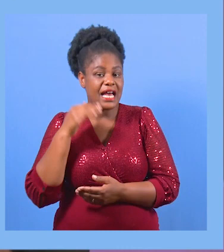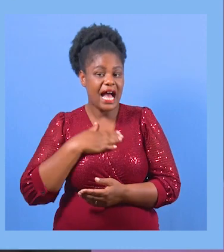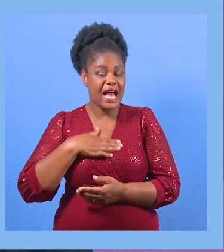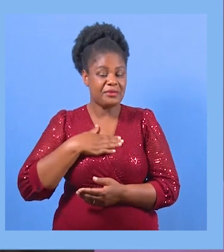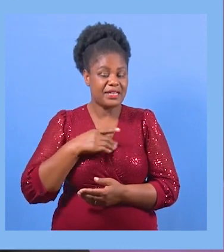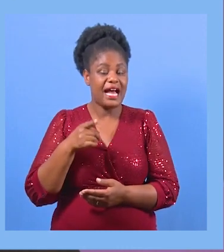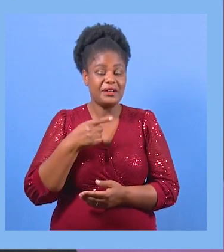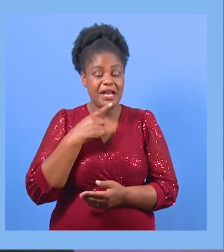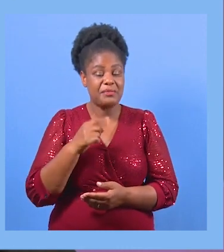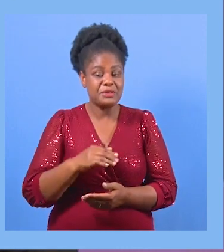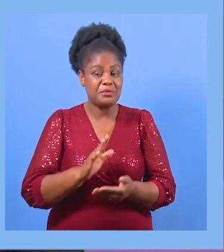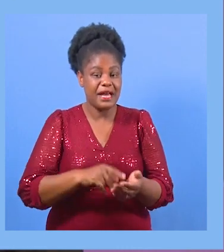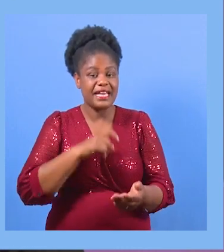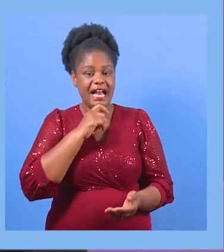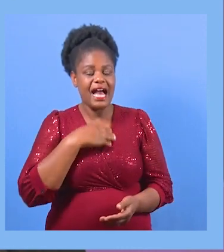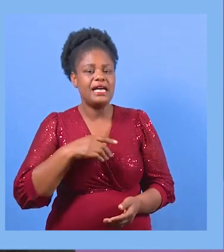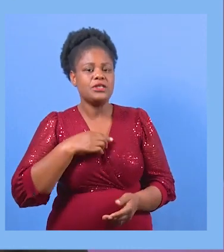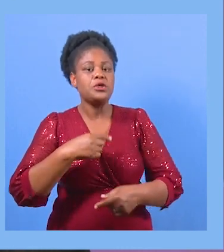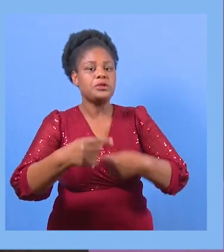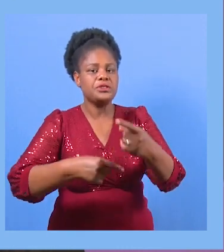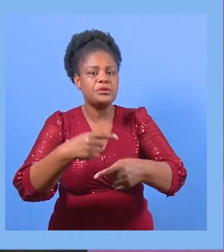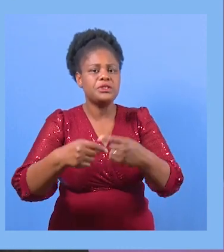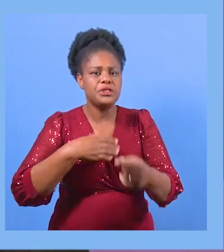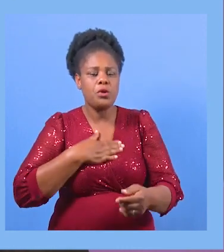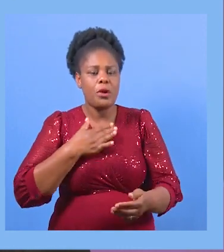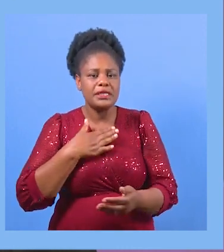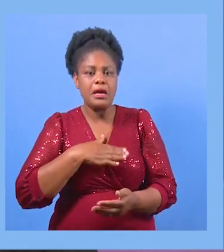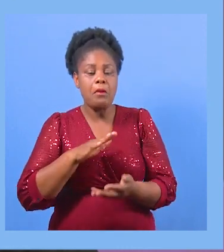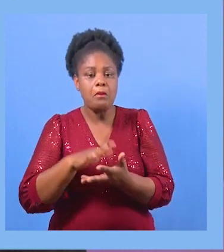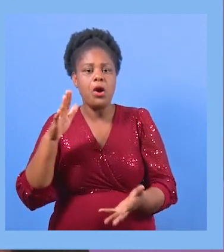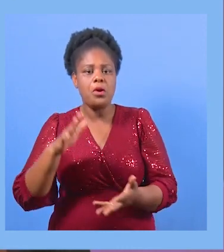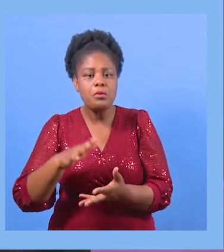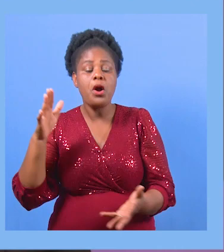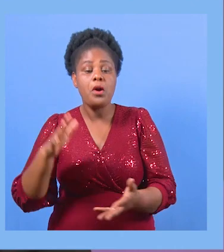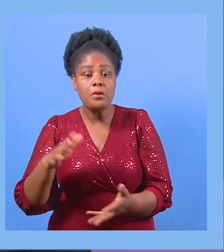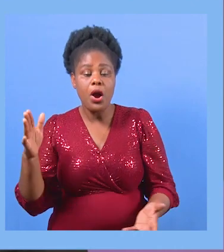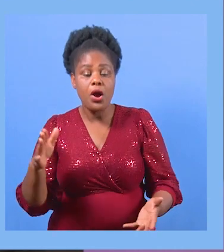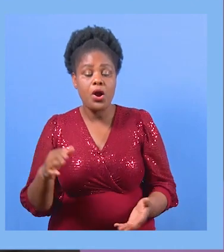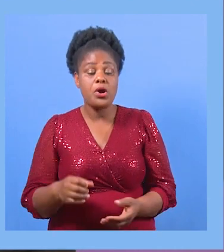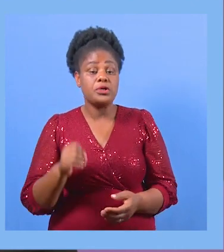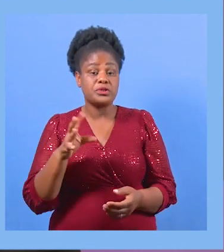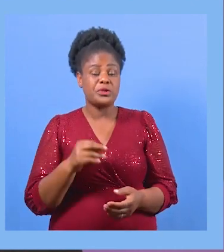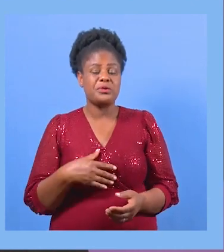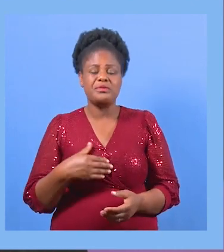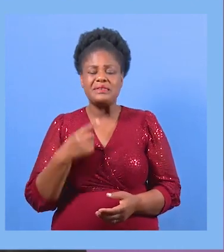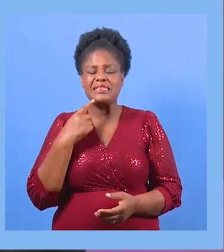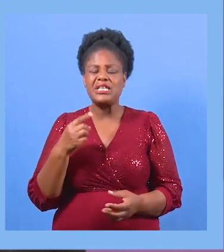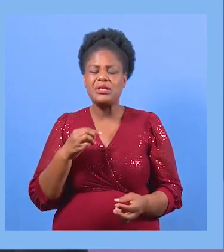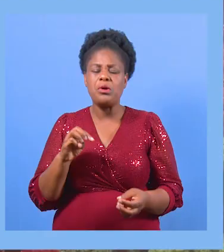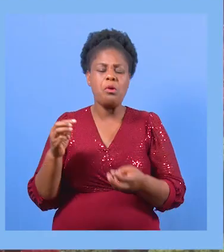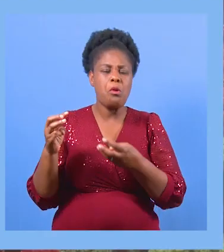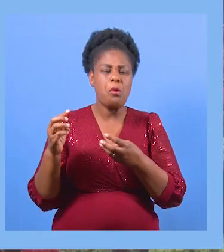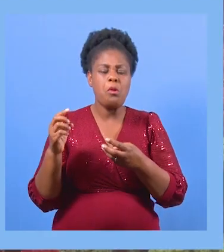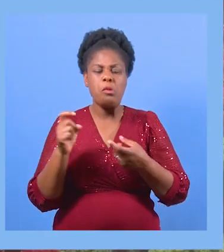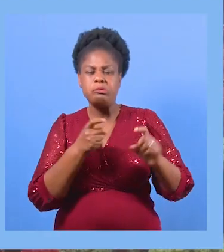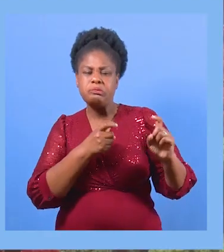acharamba achizvida. Muri kuona Mai Chisamba, kuri kunzi vanhu vafa, pane kuti vanhu havana kufa. Tiri kuona mhirizhonga mudzimba, vanhu